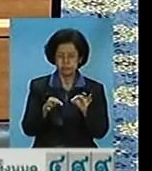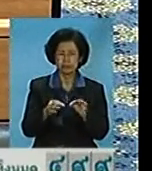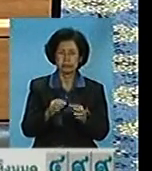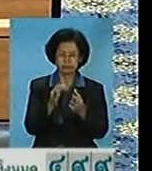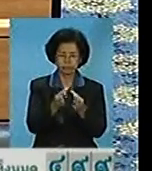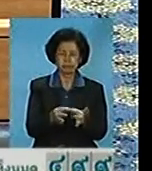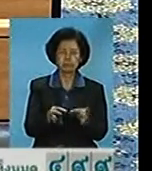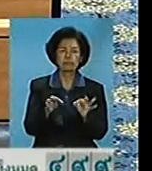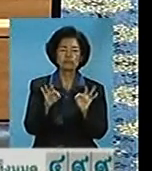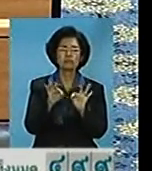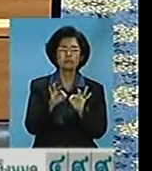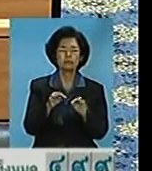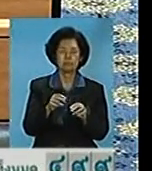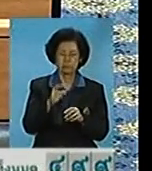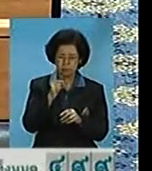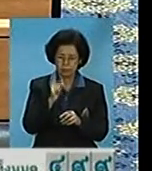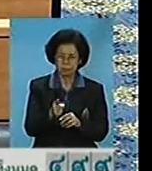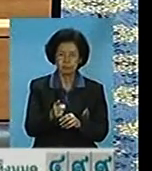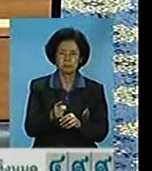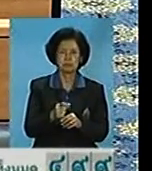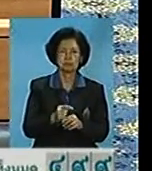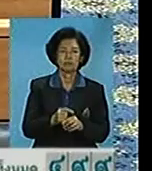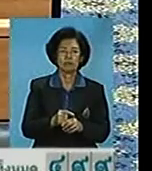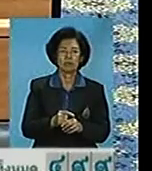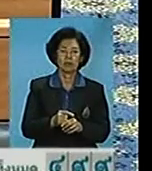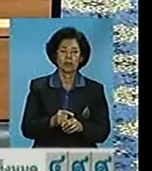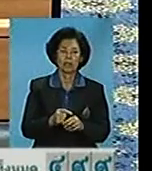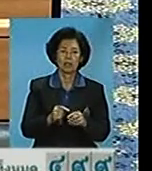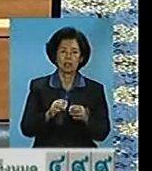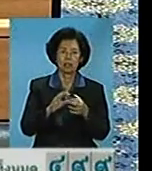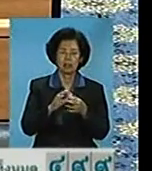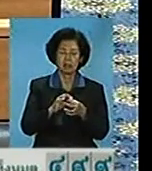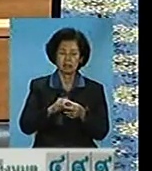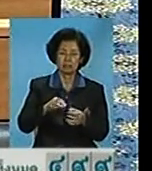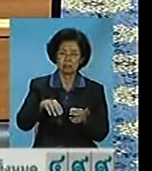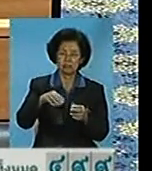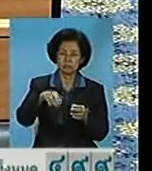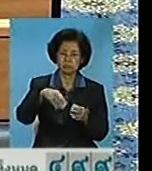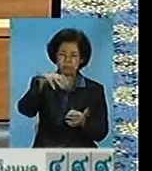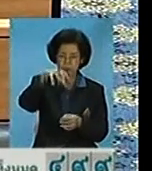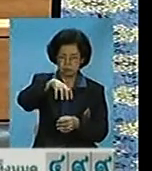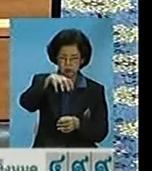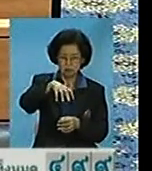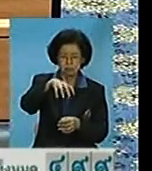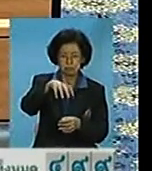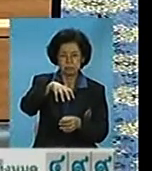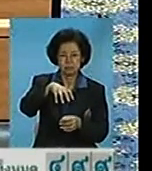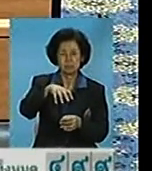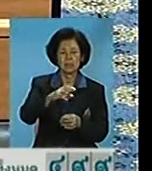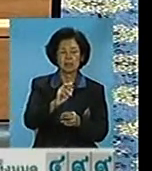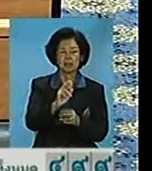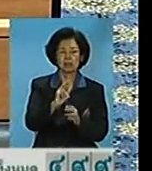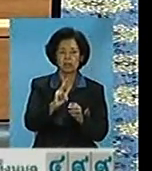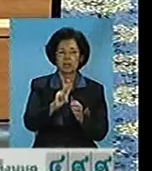ความจำเป็นสาระของเราการก่อตั้งองค์การตั้งการยางแห่งประเทศไท